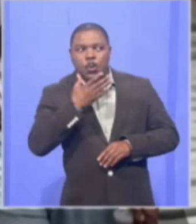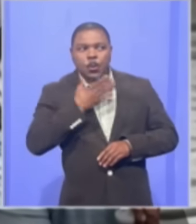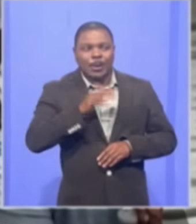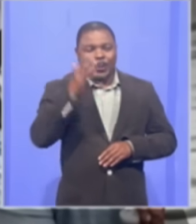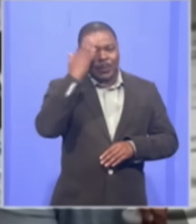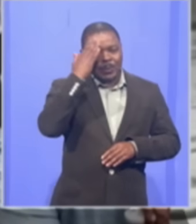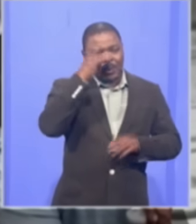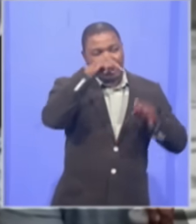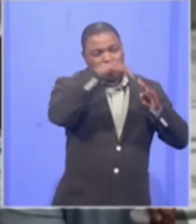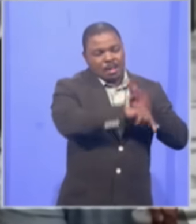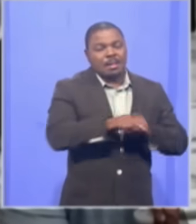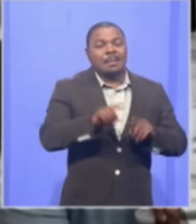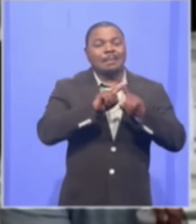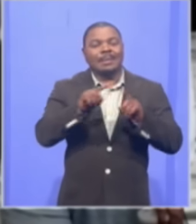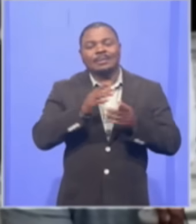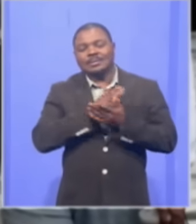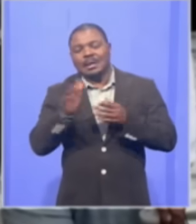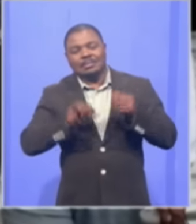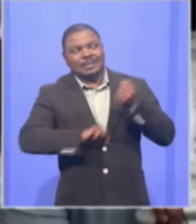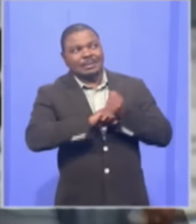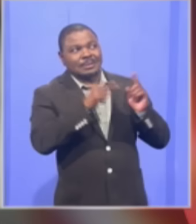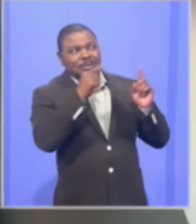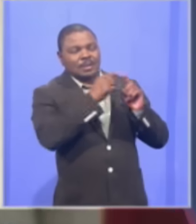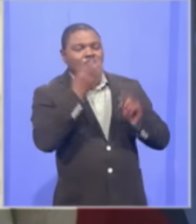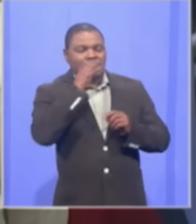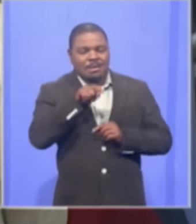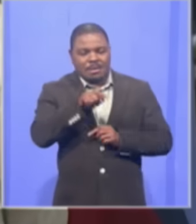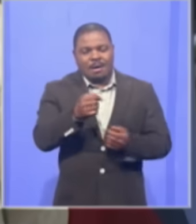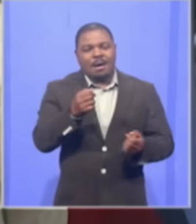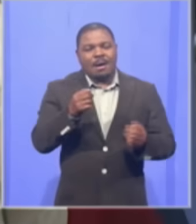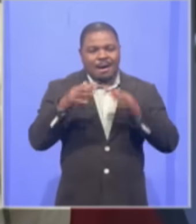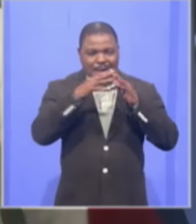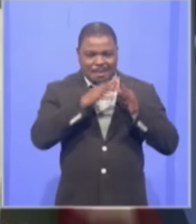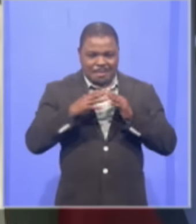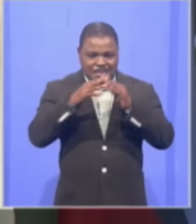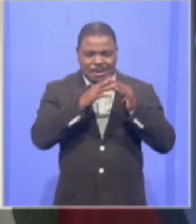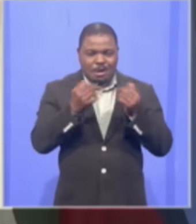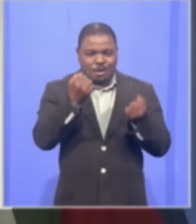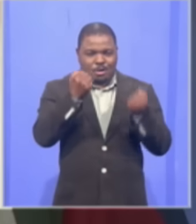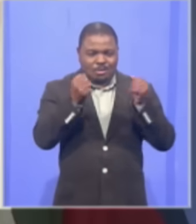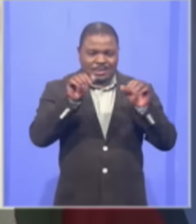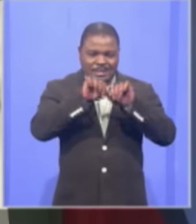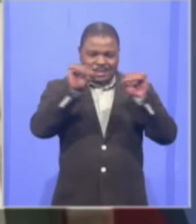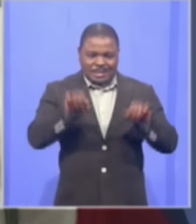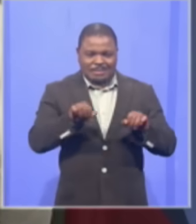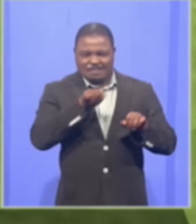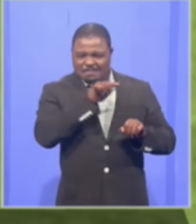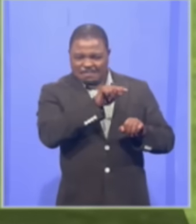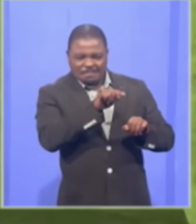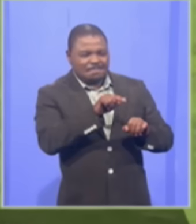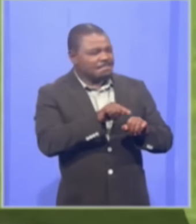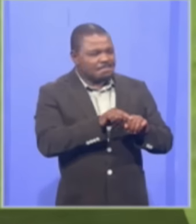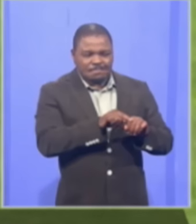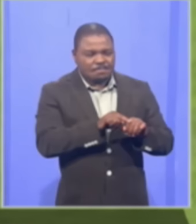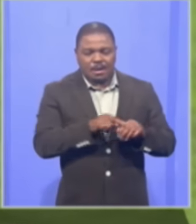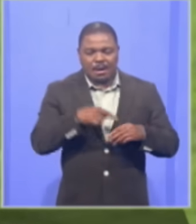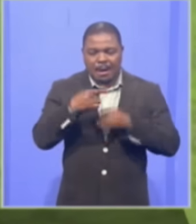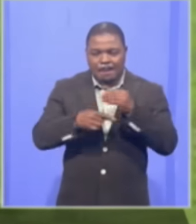Batshehetsi ba Trump bona ba seola lefapha la toka la Amerika ka moo le sebeditseng nyewe ya Trump ka teng menyenyetsing e kgahlano le